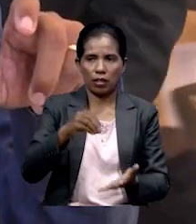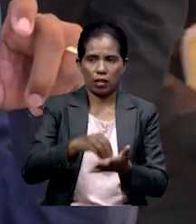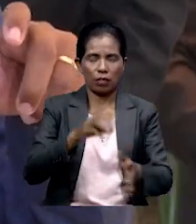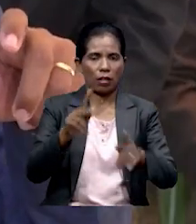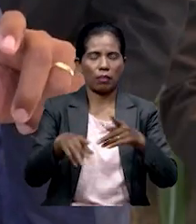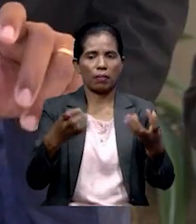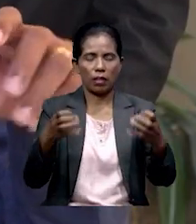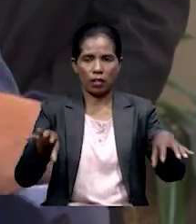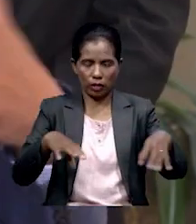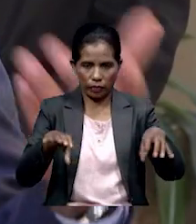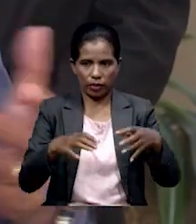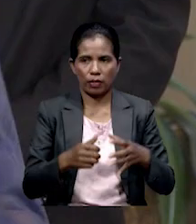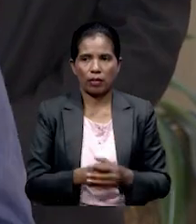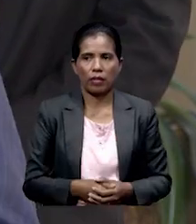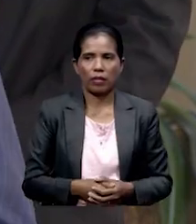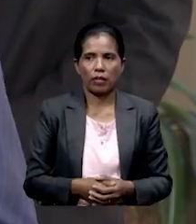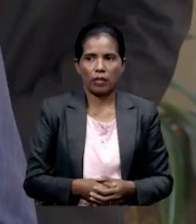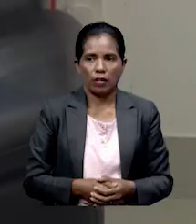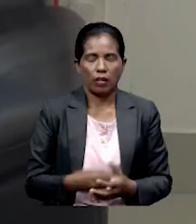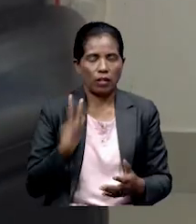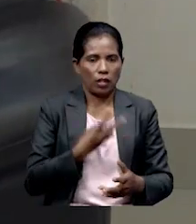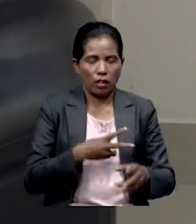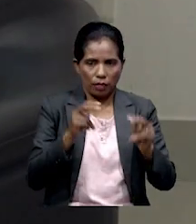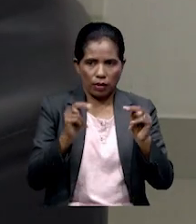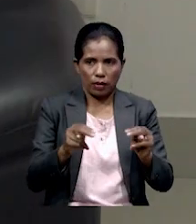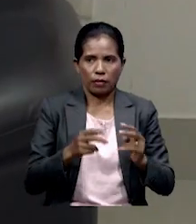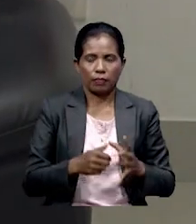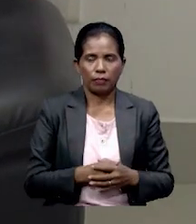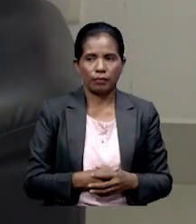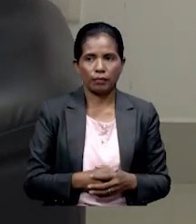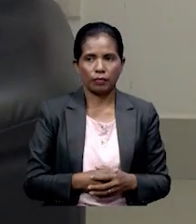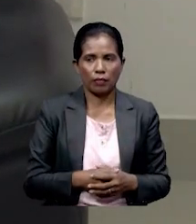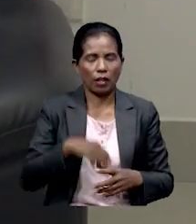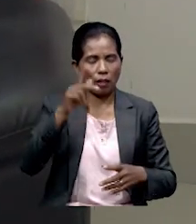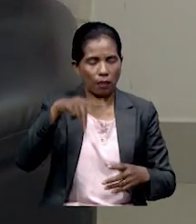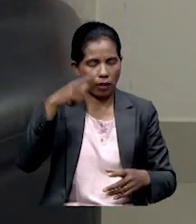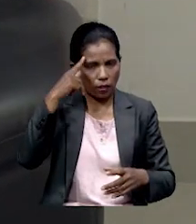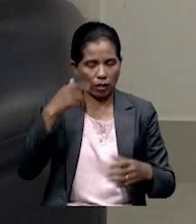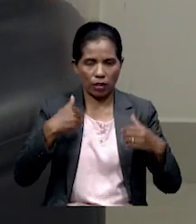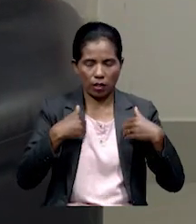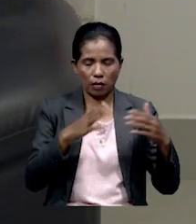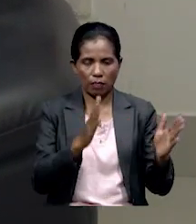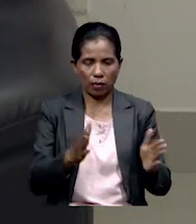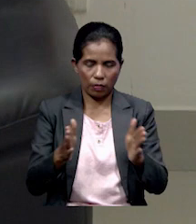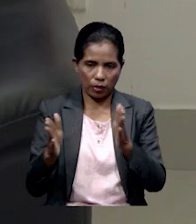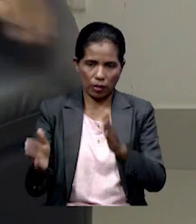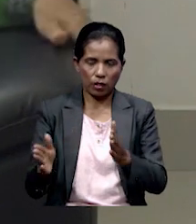servisu. Ini nembak itu persis. Politika hiraknya ia hela fase prosesu